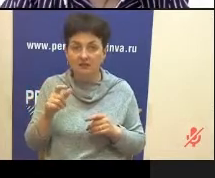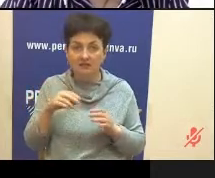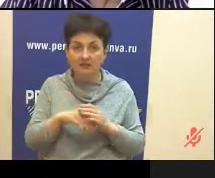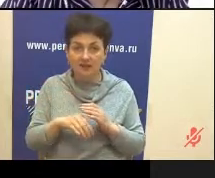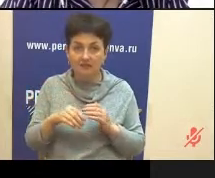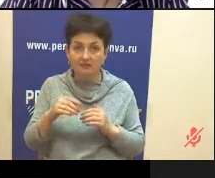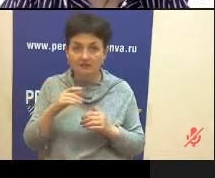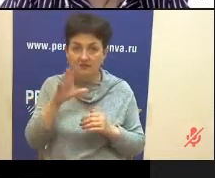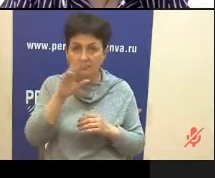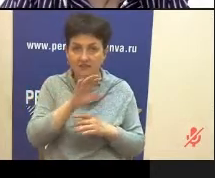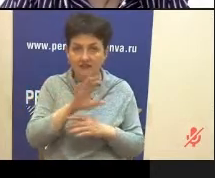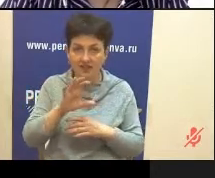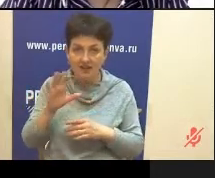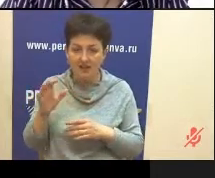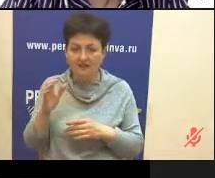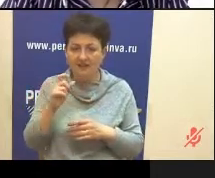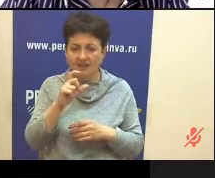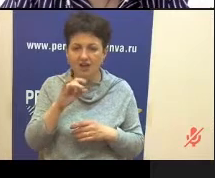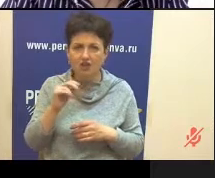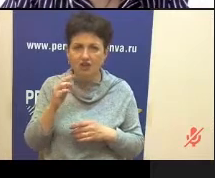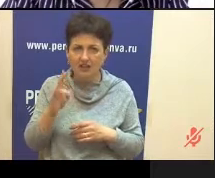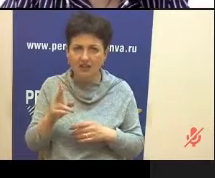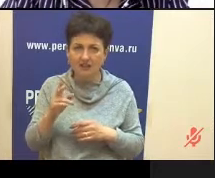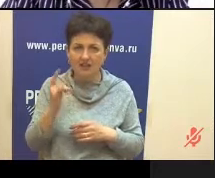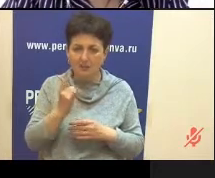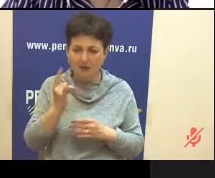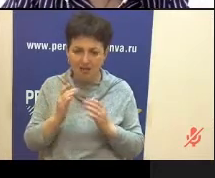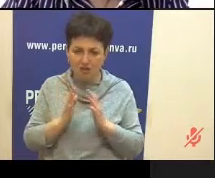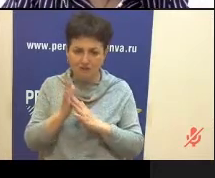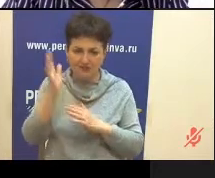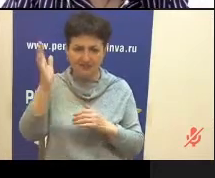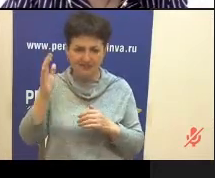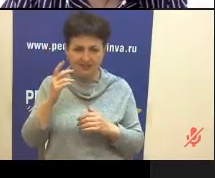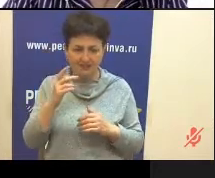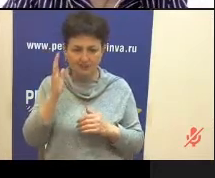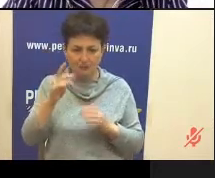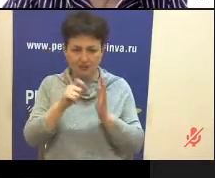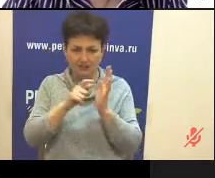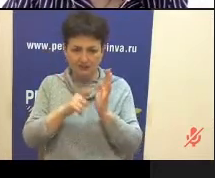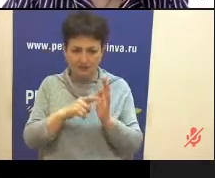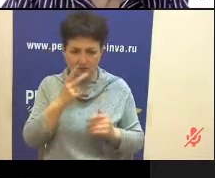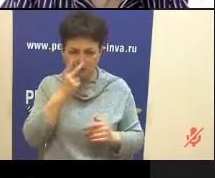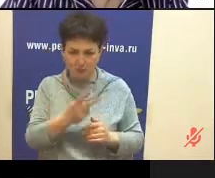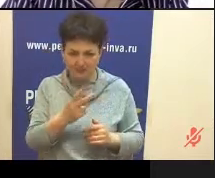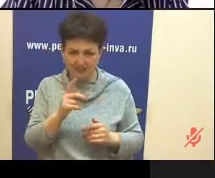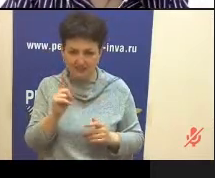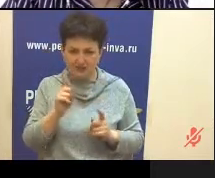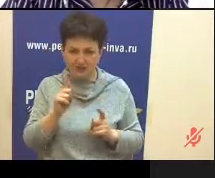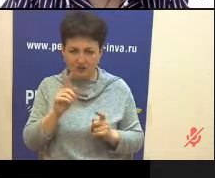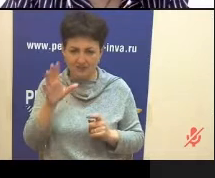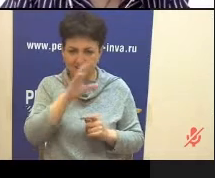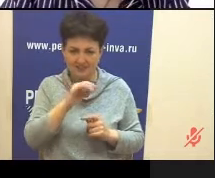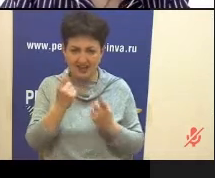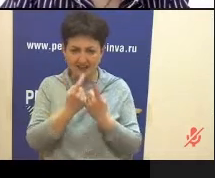родить ребенка, а уже выкладывают все его фотографии, все хэштеги, и потом этот малыш вырастет, ему будет 17, и он вдруг